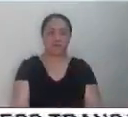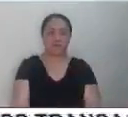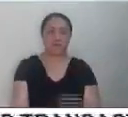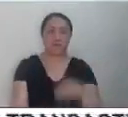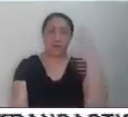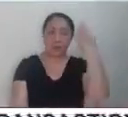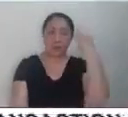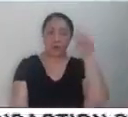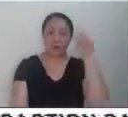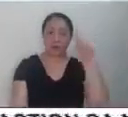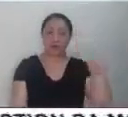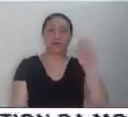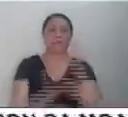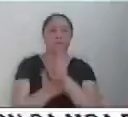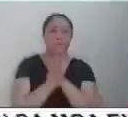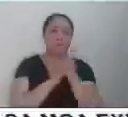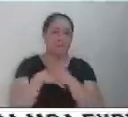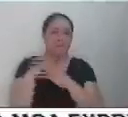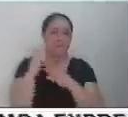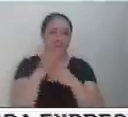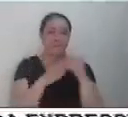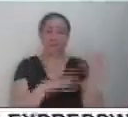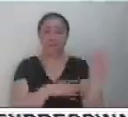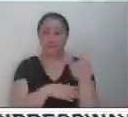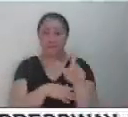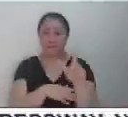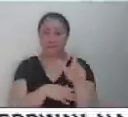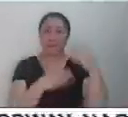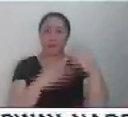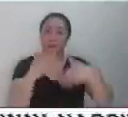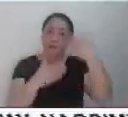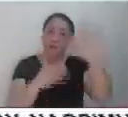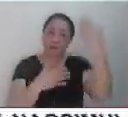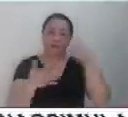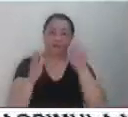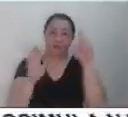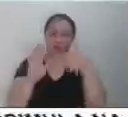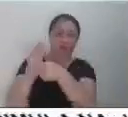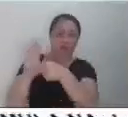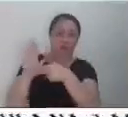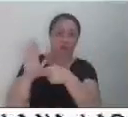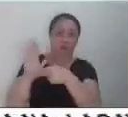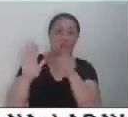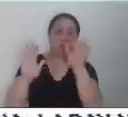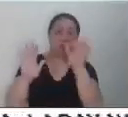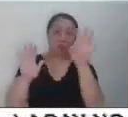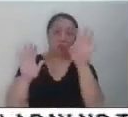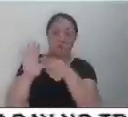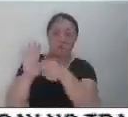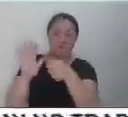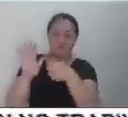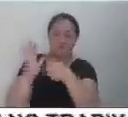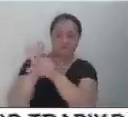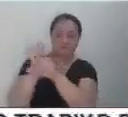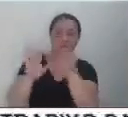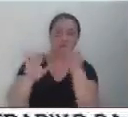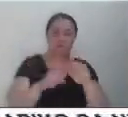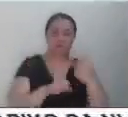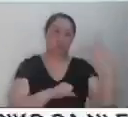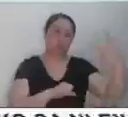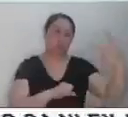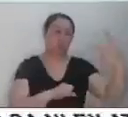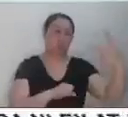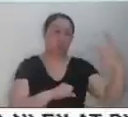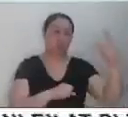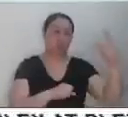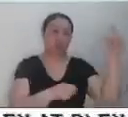pong AutoSweet, magpa-register na lang po ng panibagong account sa Easy Trip. Yun lang naman po ang kailangan. The